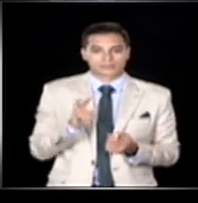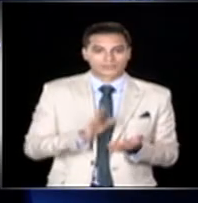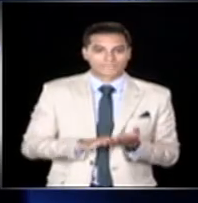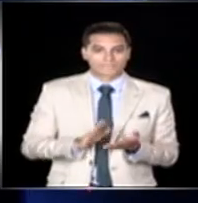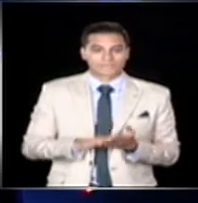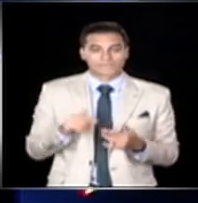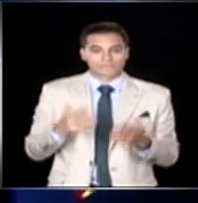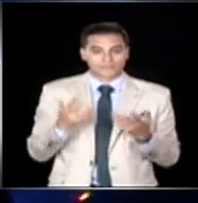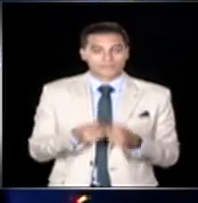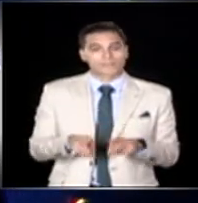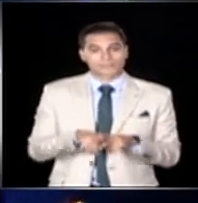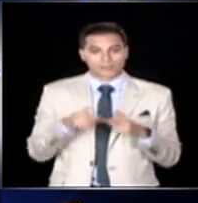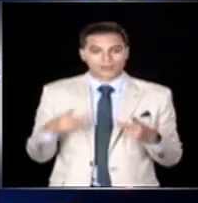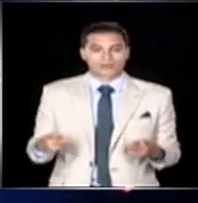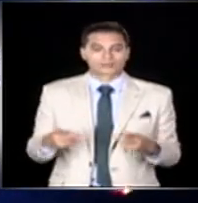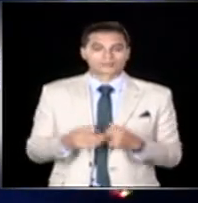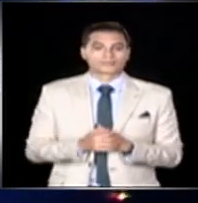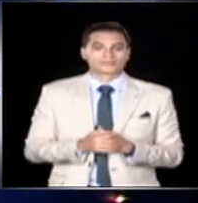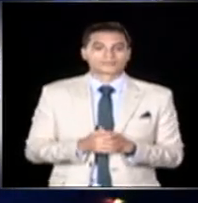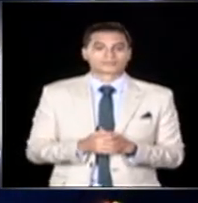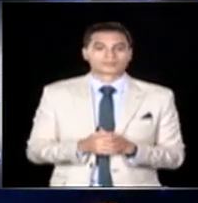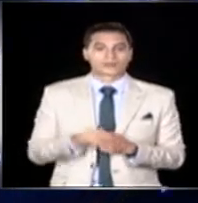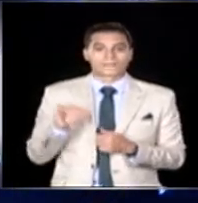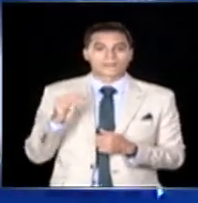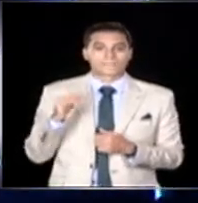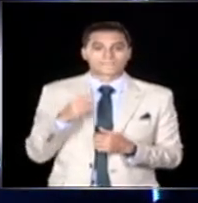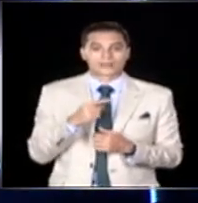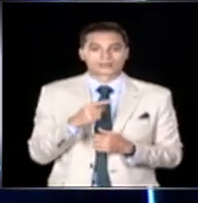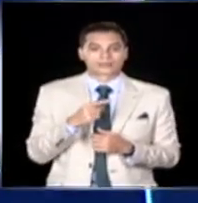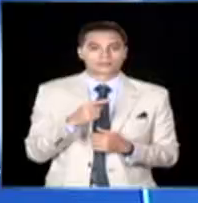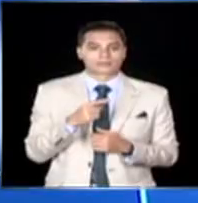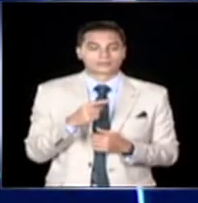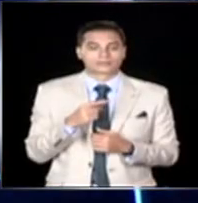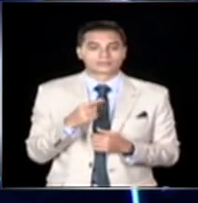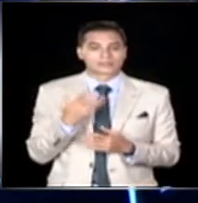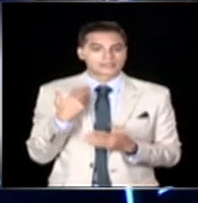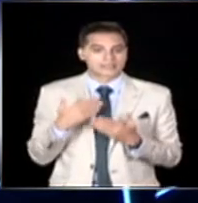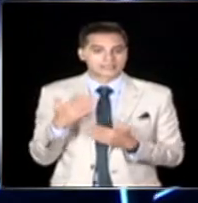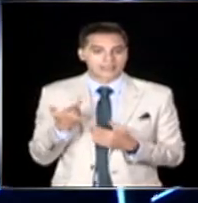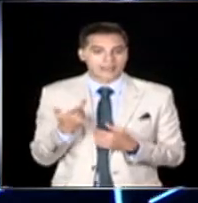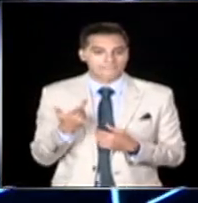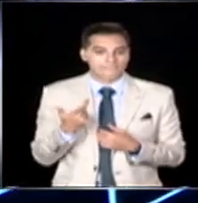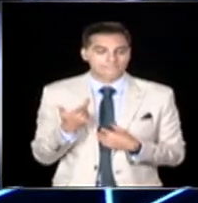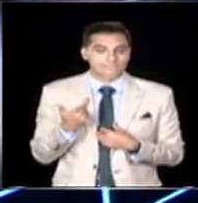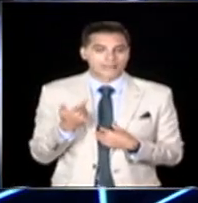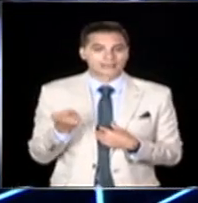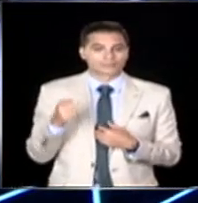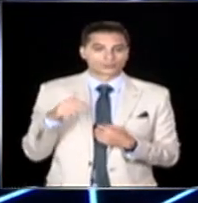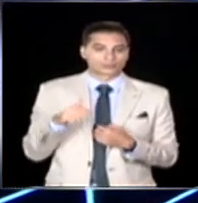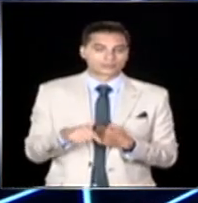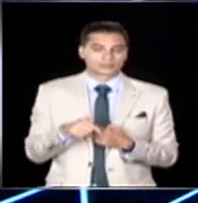ونورهان. النتيجة اتغيرت. محمد فؤاد كنت كام يا محمد؟ كنا